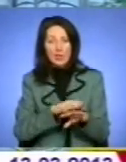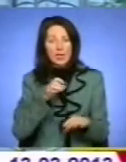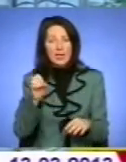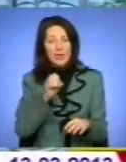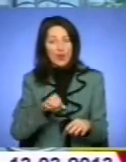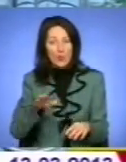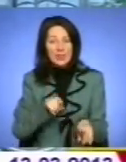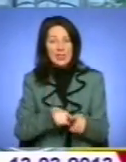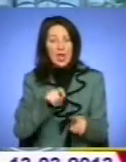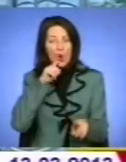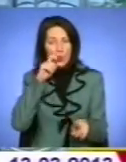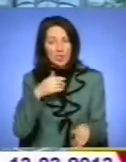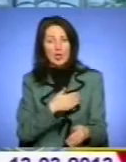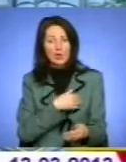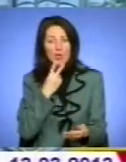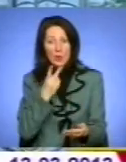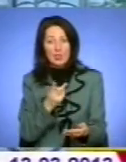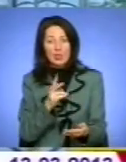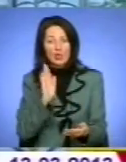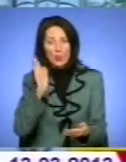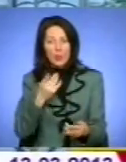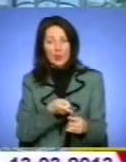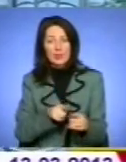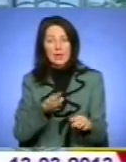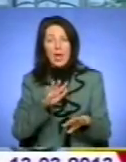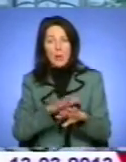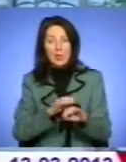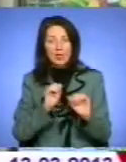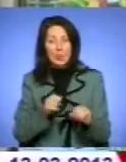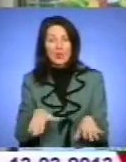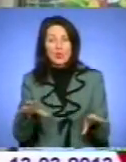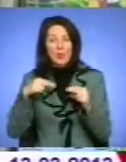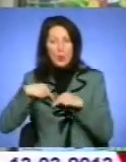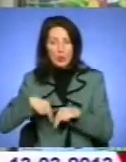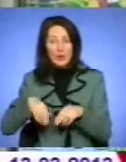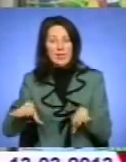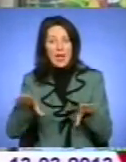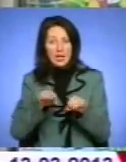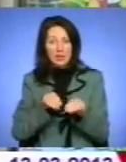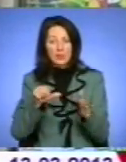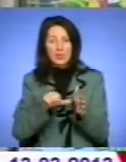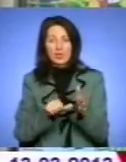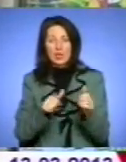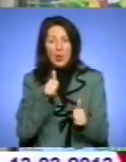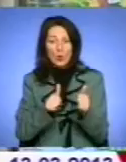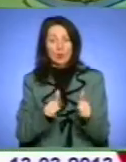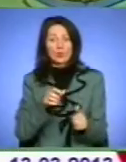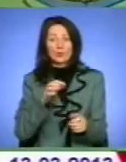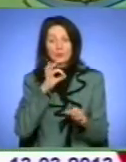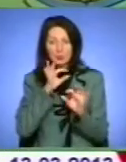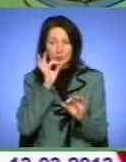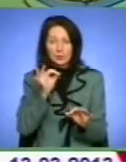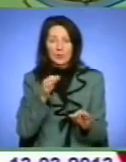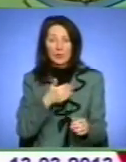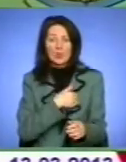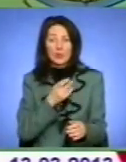Цим я хотіла показати, що в майбутньому ці банки можуть співпрацювати разом. Учасники конкурсу зізнаються, хотіли б, щоб їх